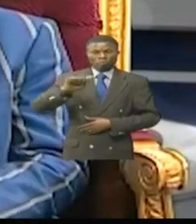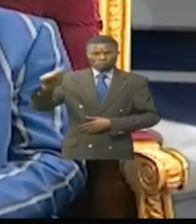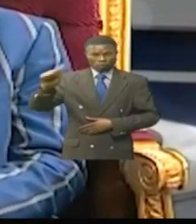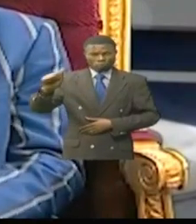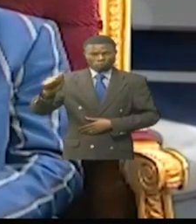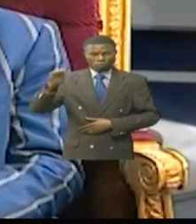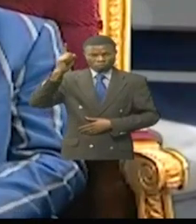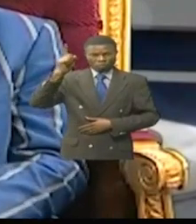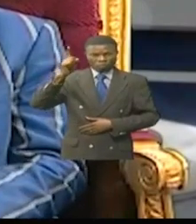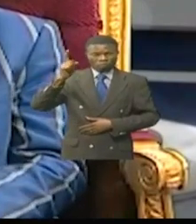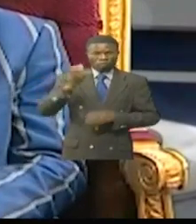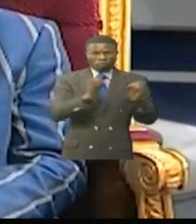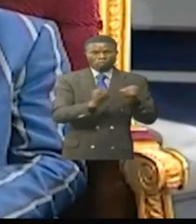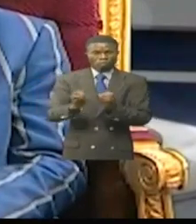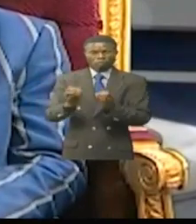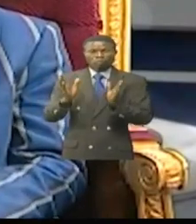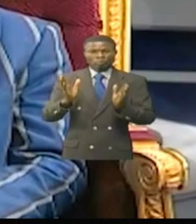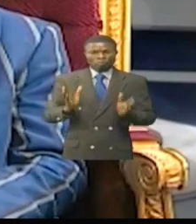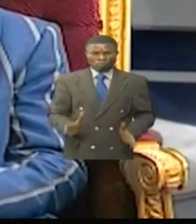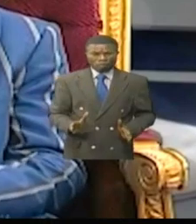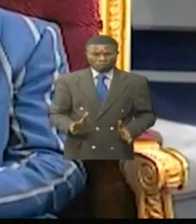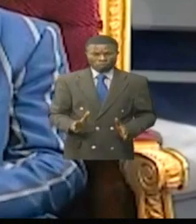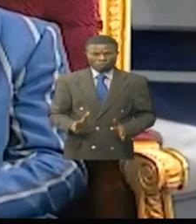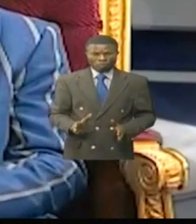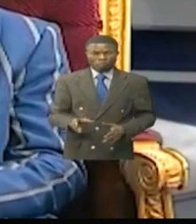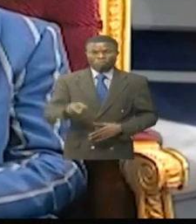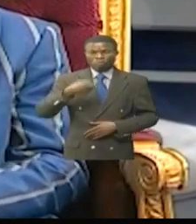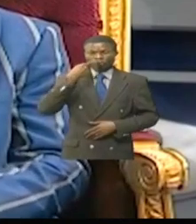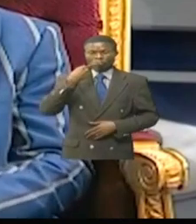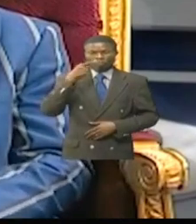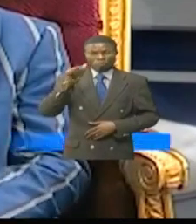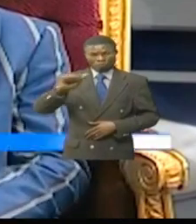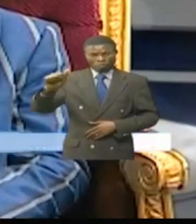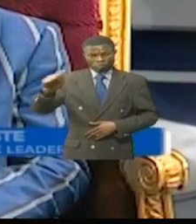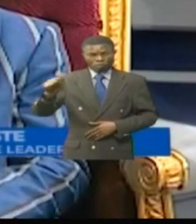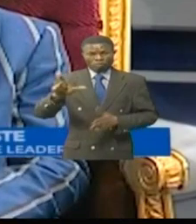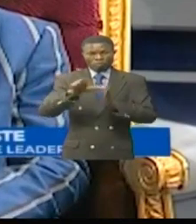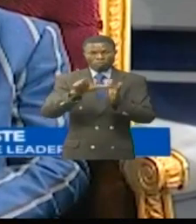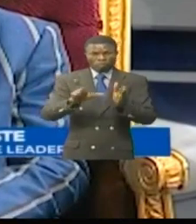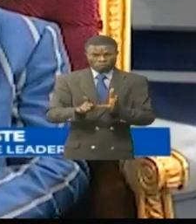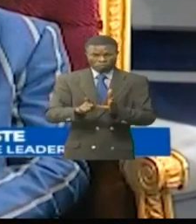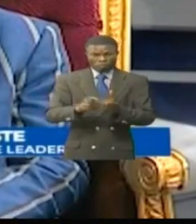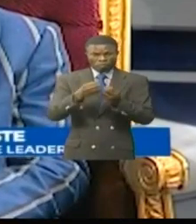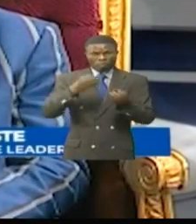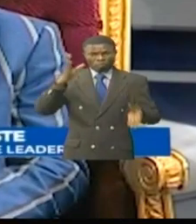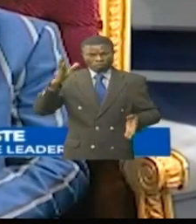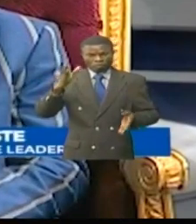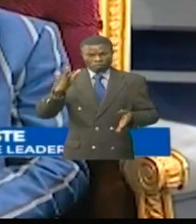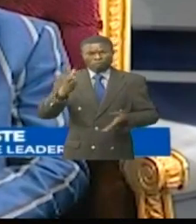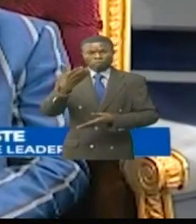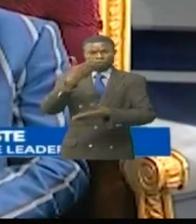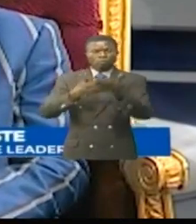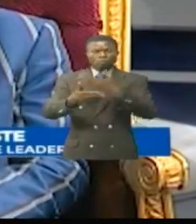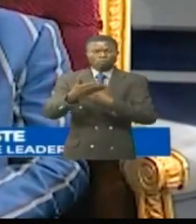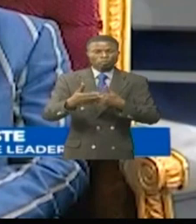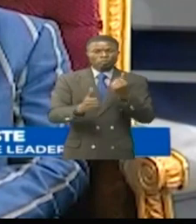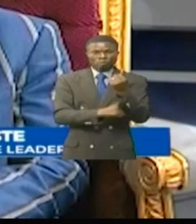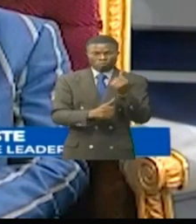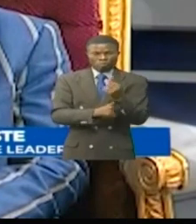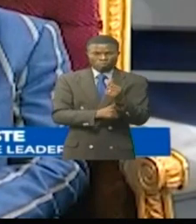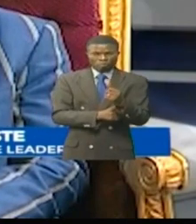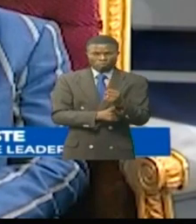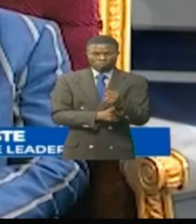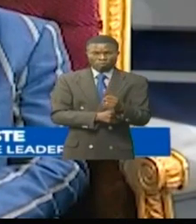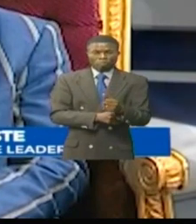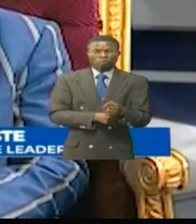suis l'organisateur. Et donc, je parlerai de la loi de l'héritage ou de la succession. Le